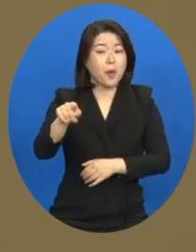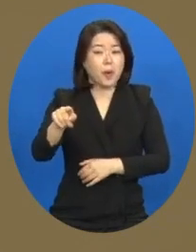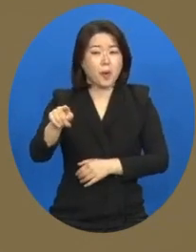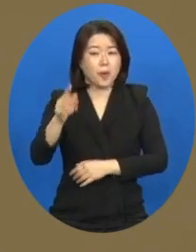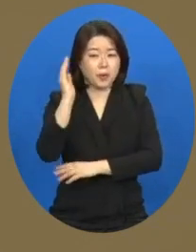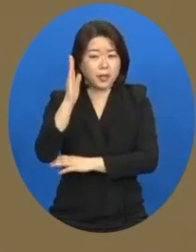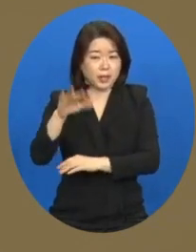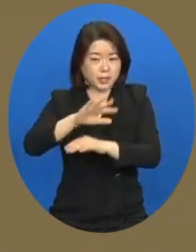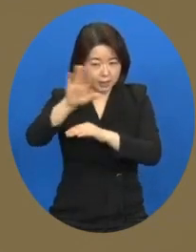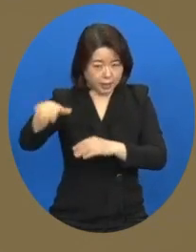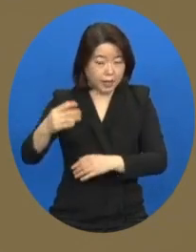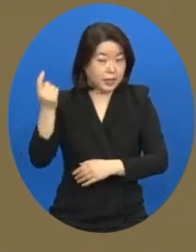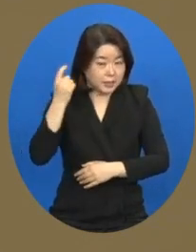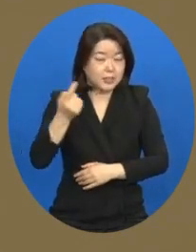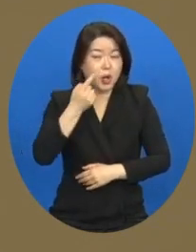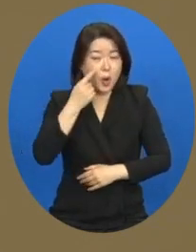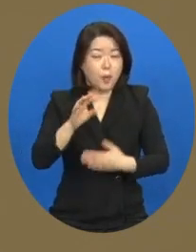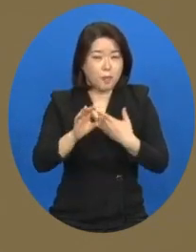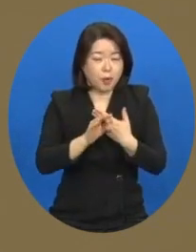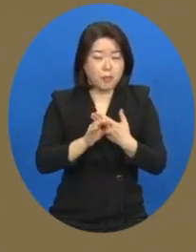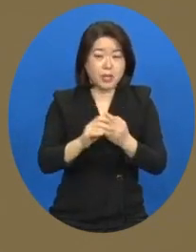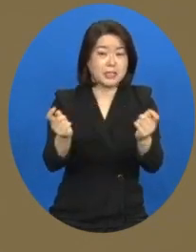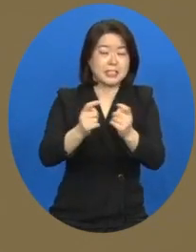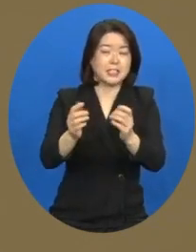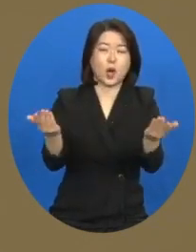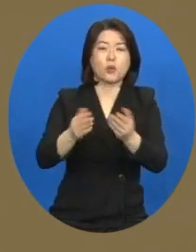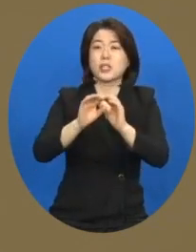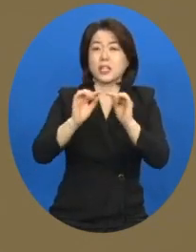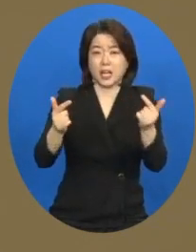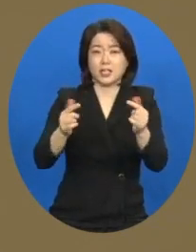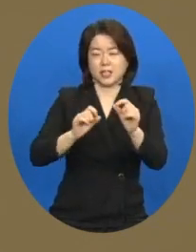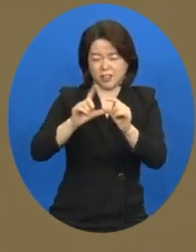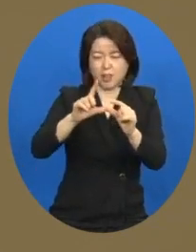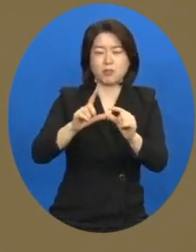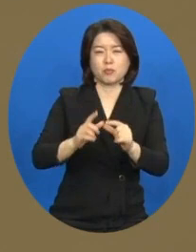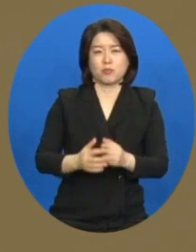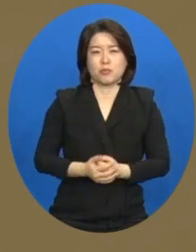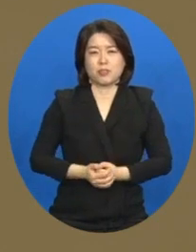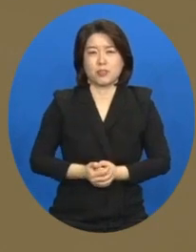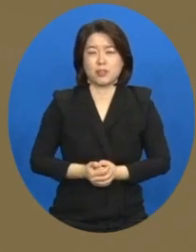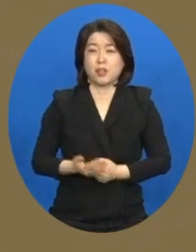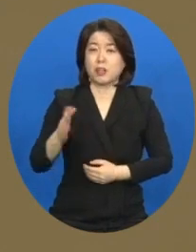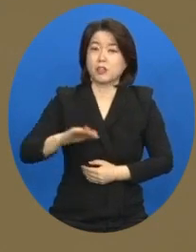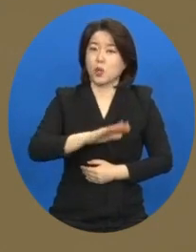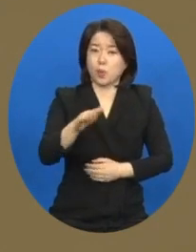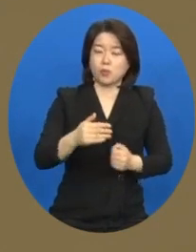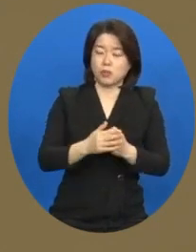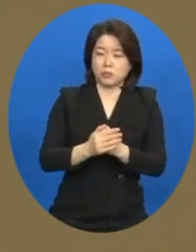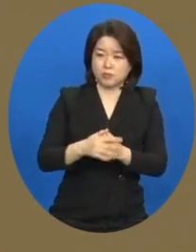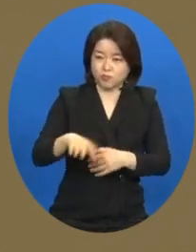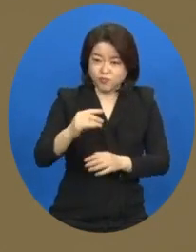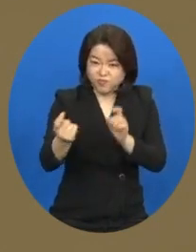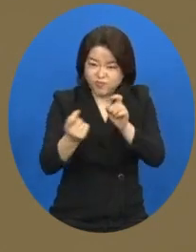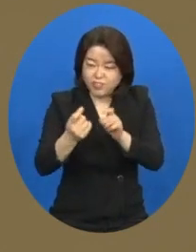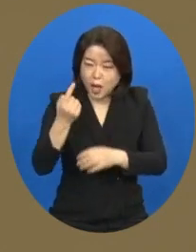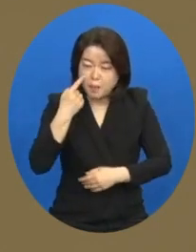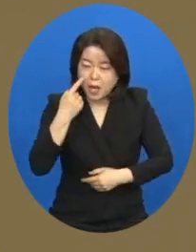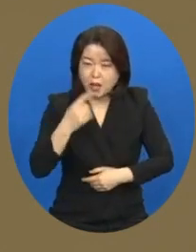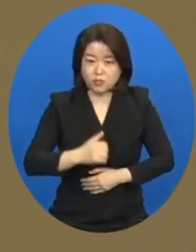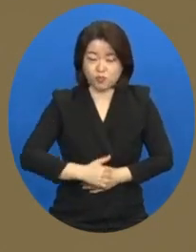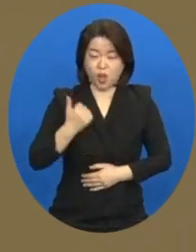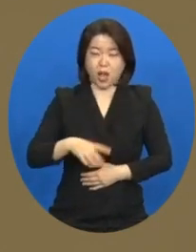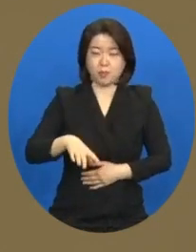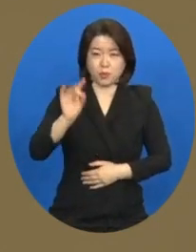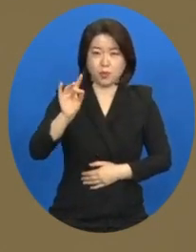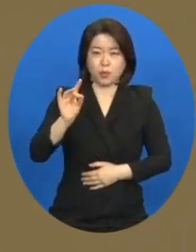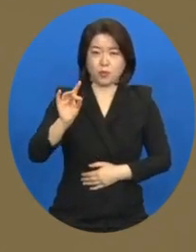다 들어보면 싸울 일이 아닌 게 거의 대부분이에요. 근데 우리는 일단 먼저 싸우고 보는 거예요. 화부터 내고 보는